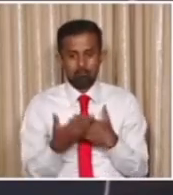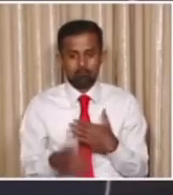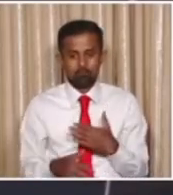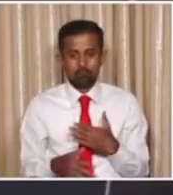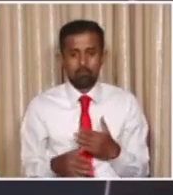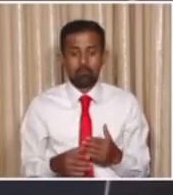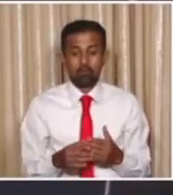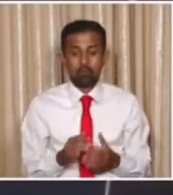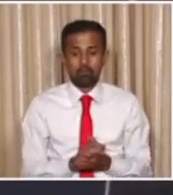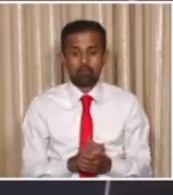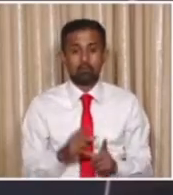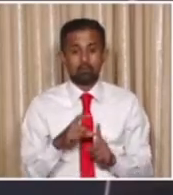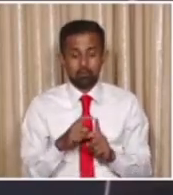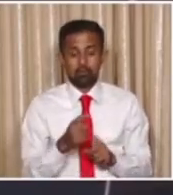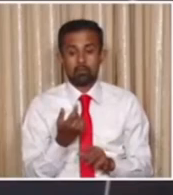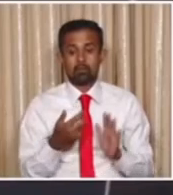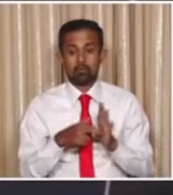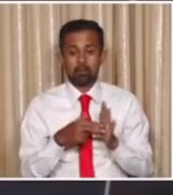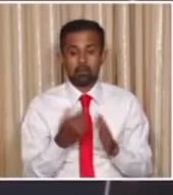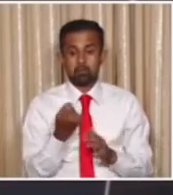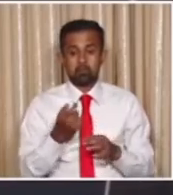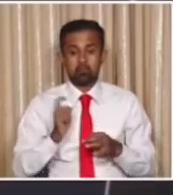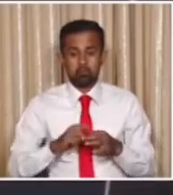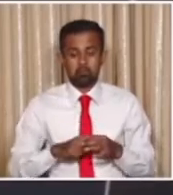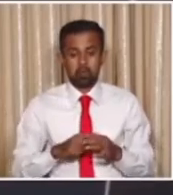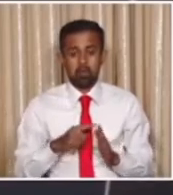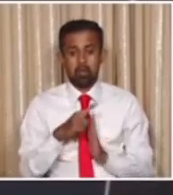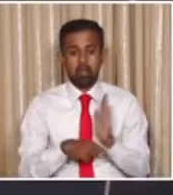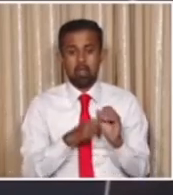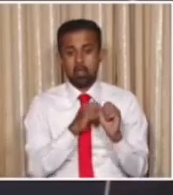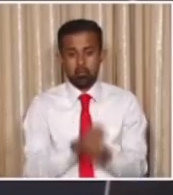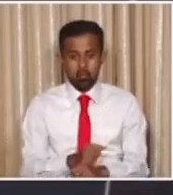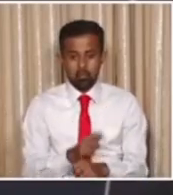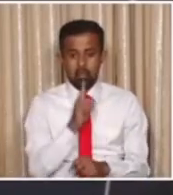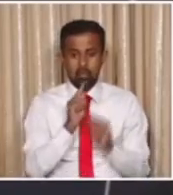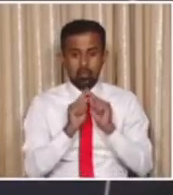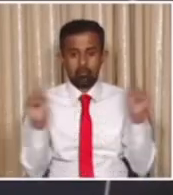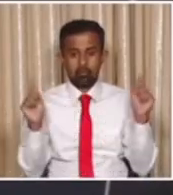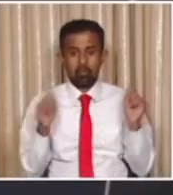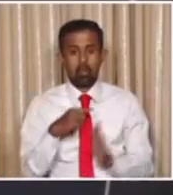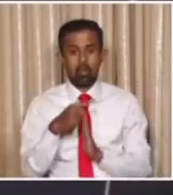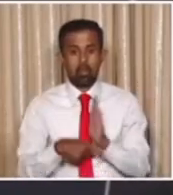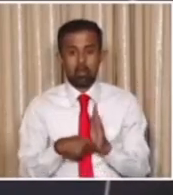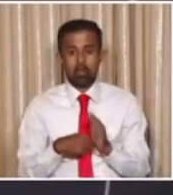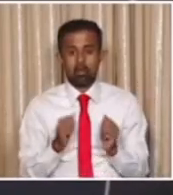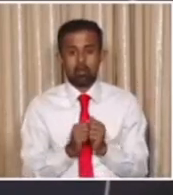මේ බරපතල ආර්ථික අර්බුදයේ වෙලාවේ රට බංගලොත් කියලා ප්‍රකාශ කළාම රටට ආපු ණය සියල්ල